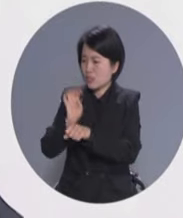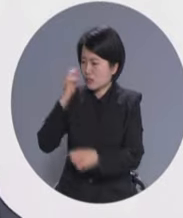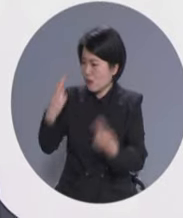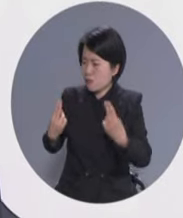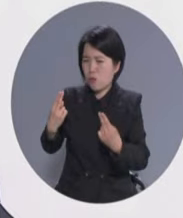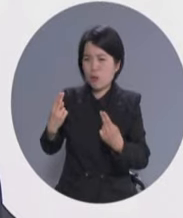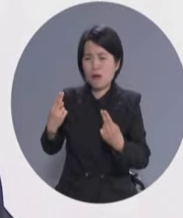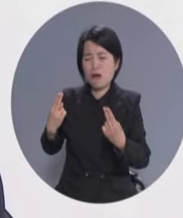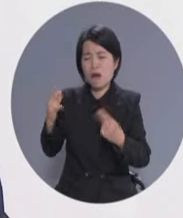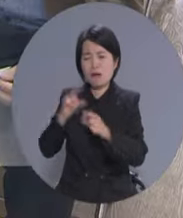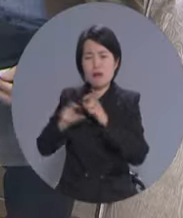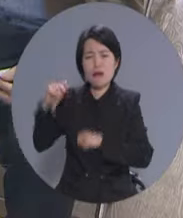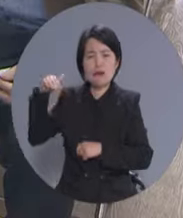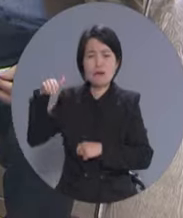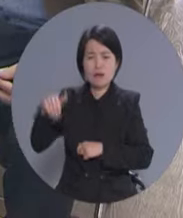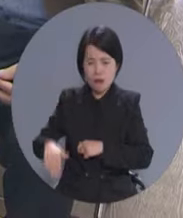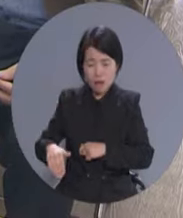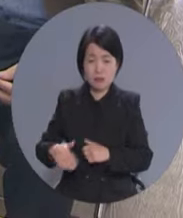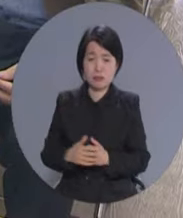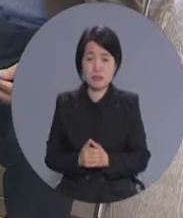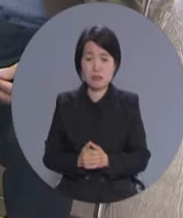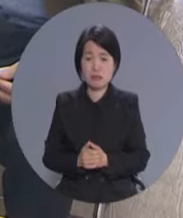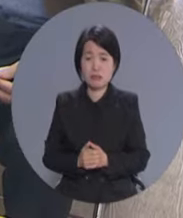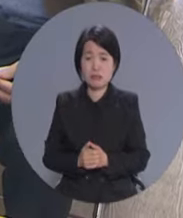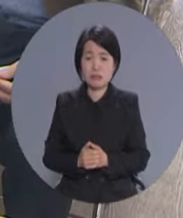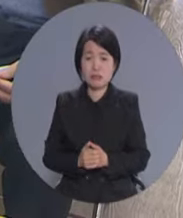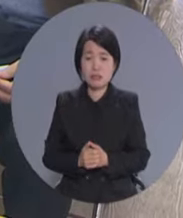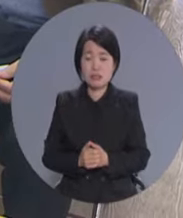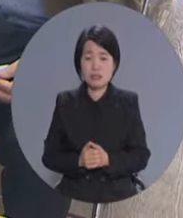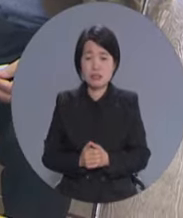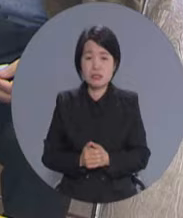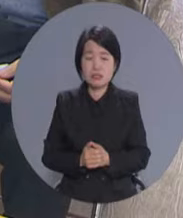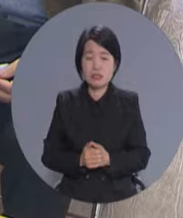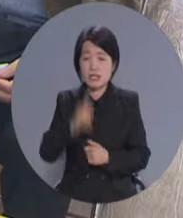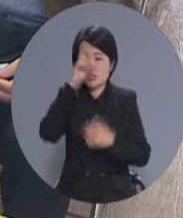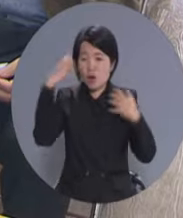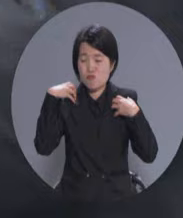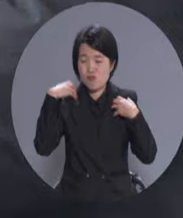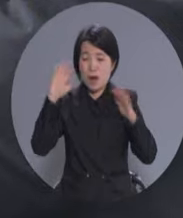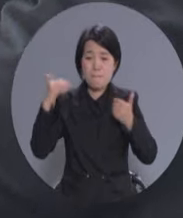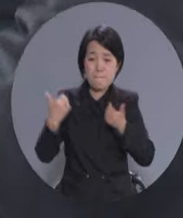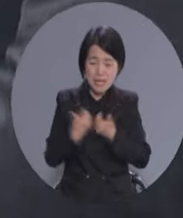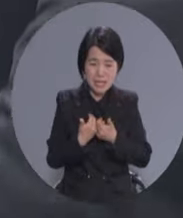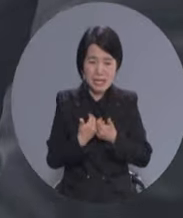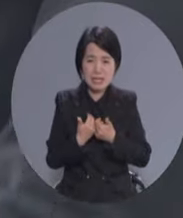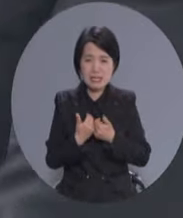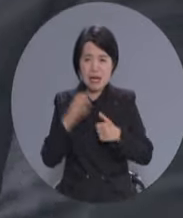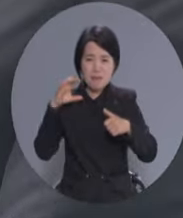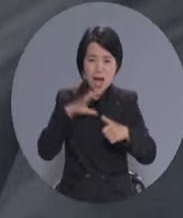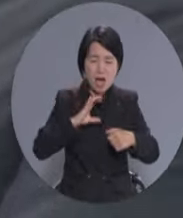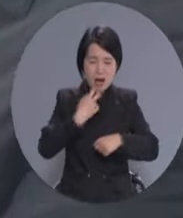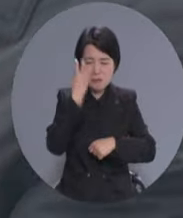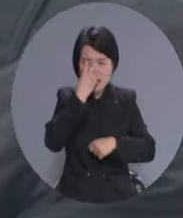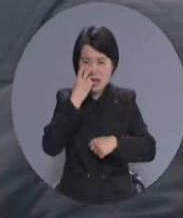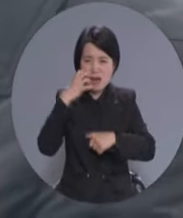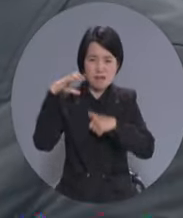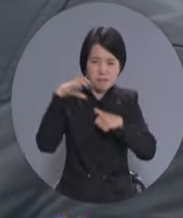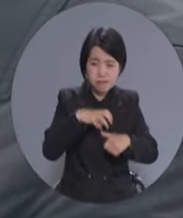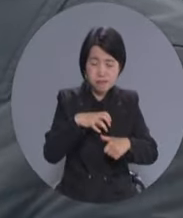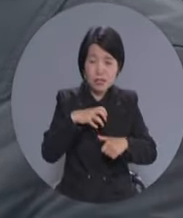악화됐다고 말합니다 비판 언론을 탄하고 공정 없는 과